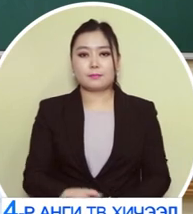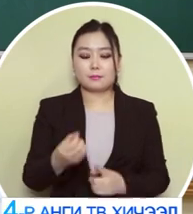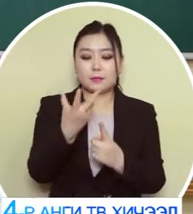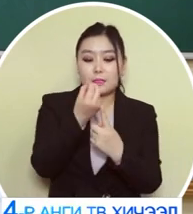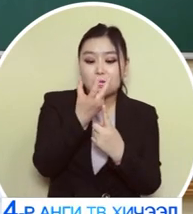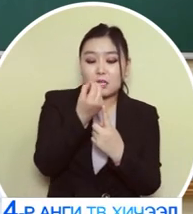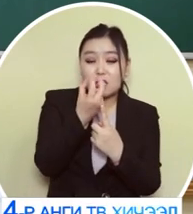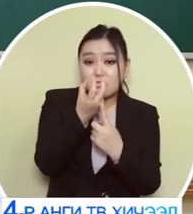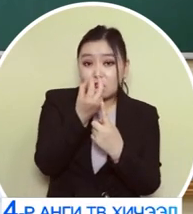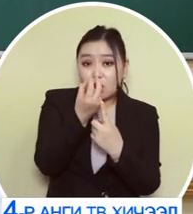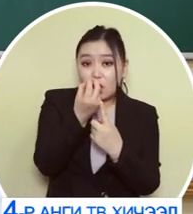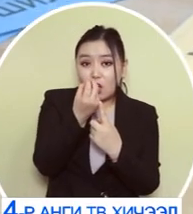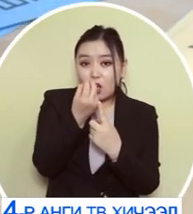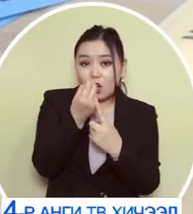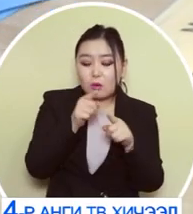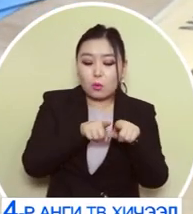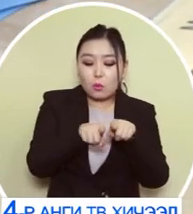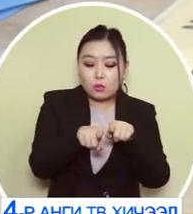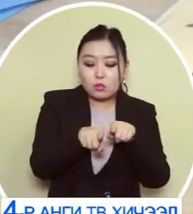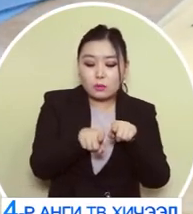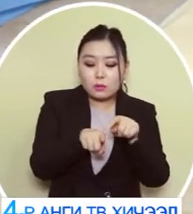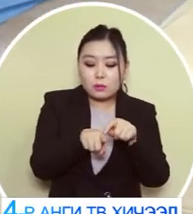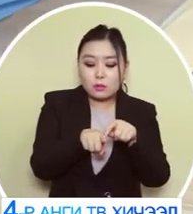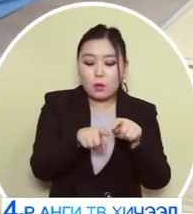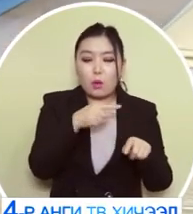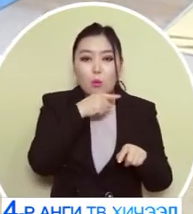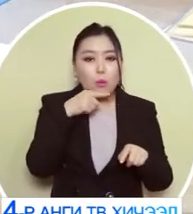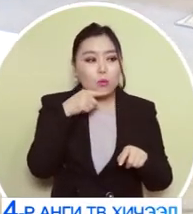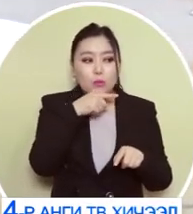Жарық диодының ұзын сирағына қызыл сымды.